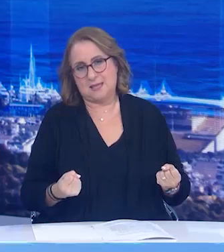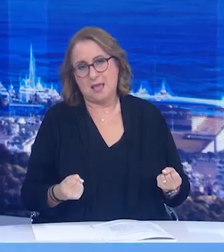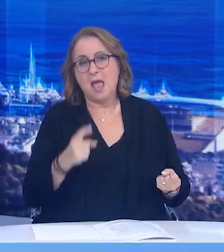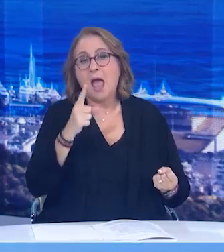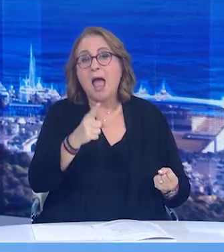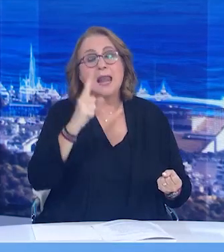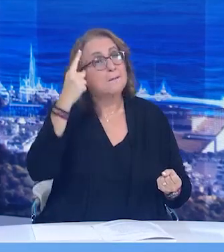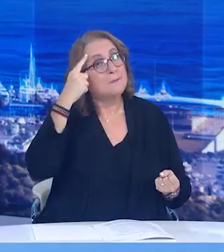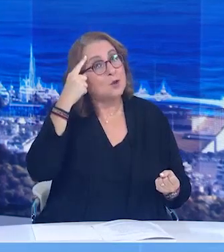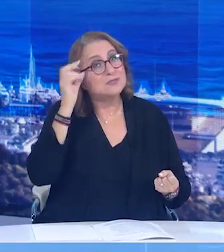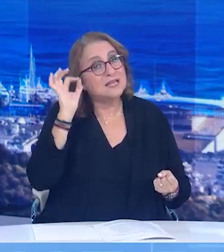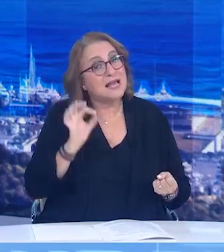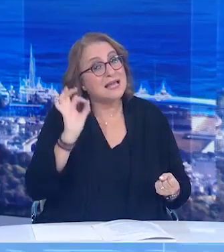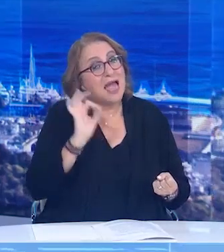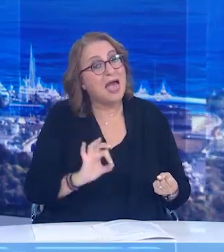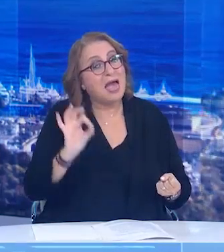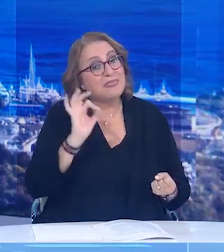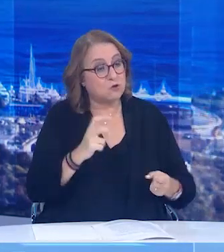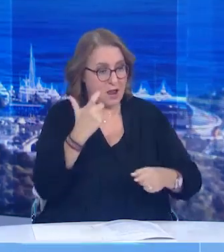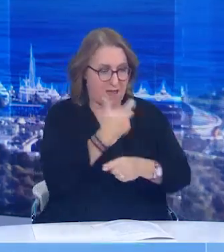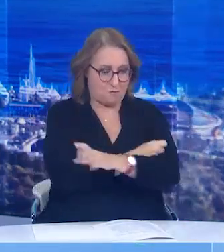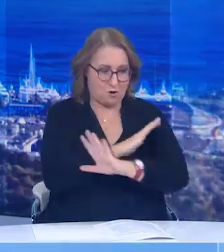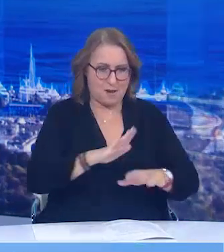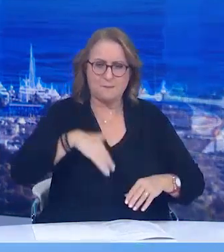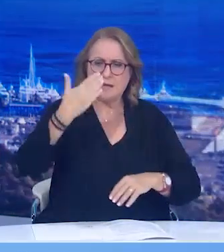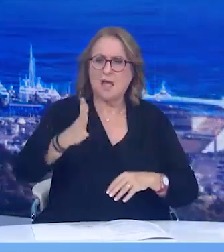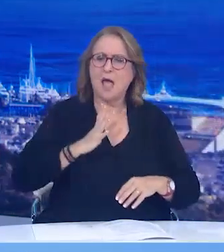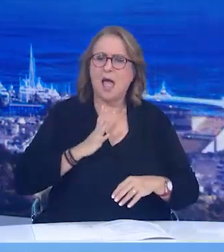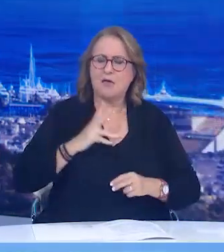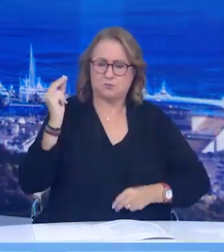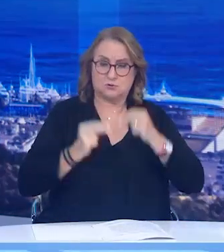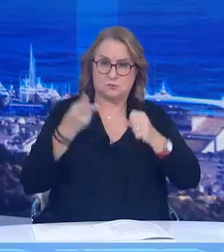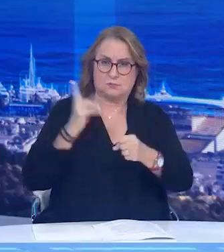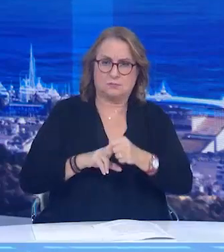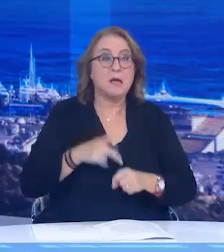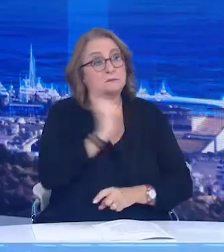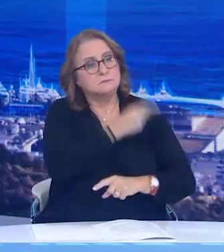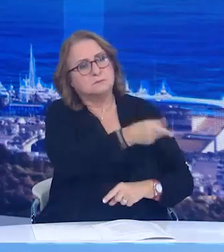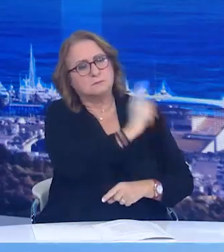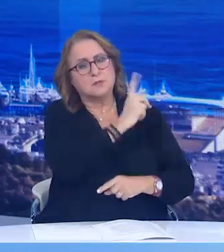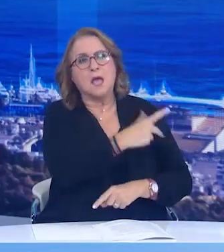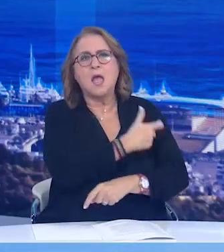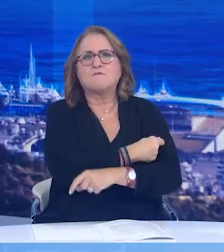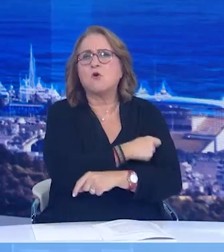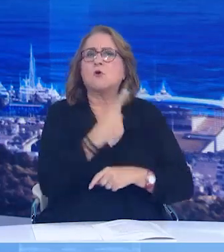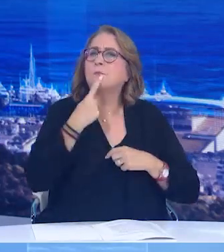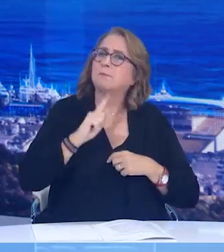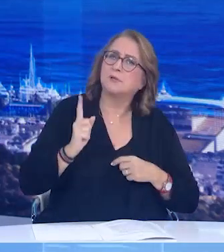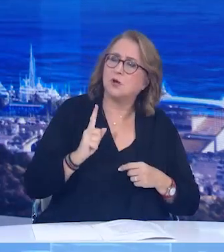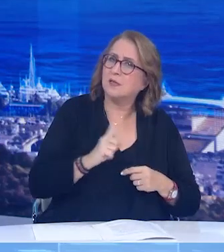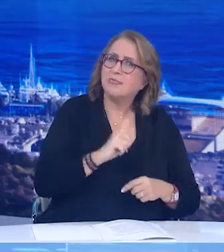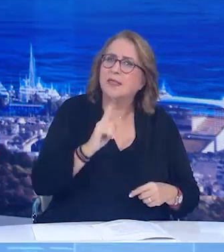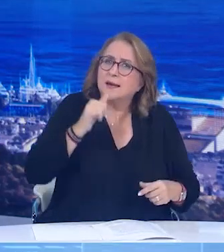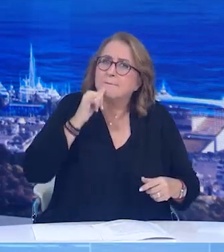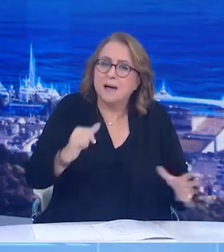και αιτιολογική συσχέτιση. Δηλαδή, το γεγονός ότι κάποιος έχει έναν ευνίδιο θάνατο ή οτιδήποτε άλλο λίγες μέρες μετά από ένα εμβόλιο δεν είναι απαραίτητα